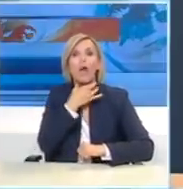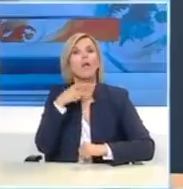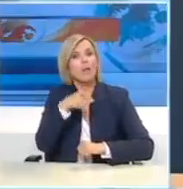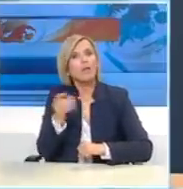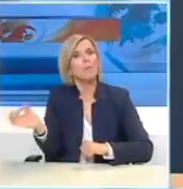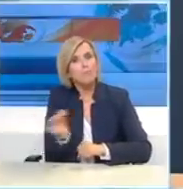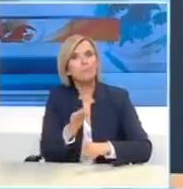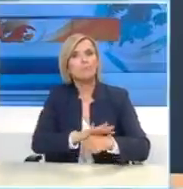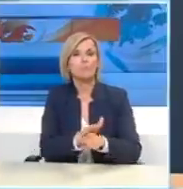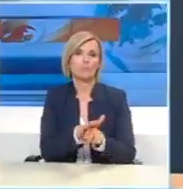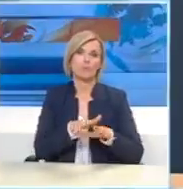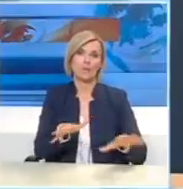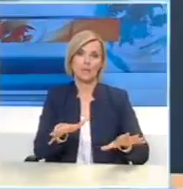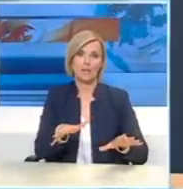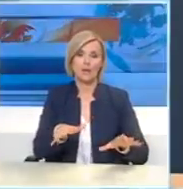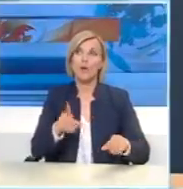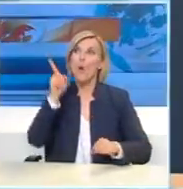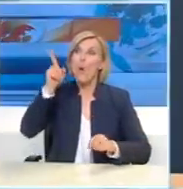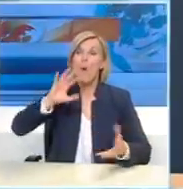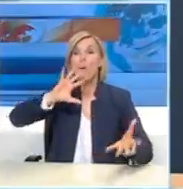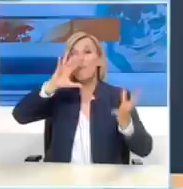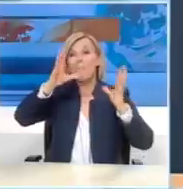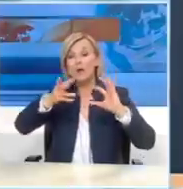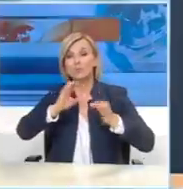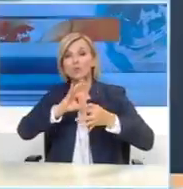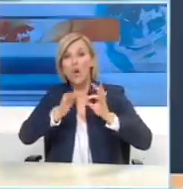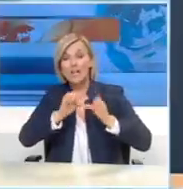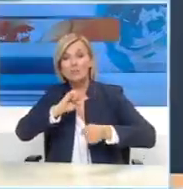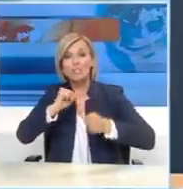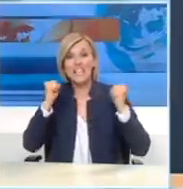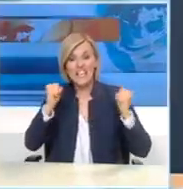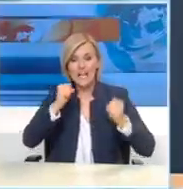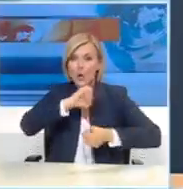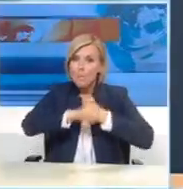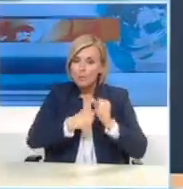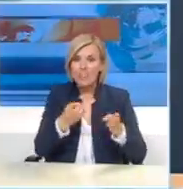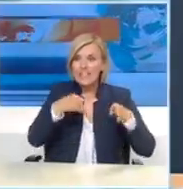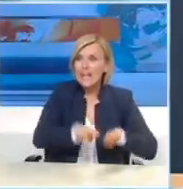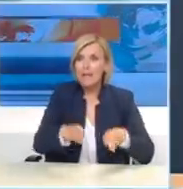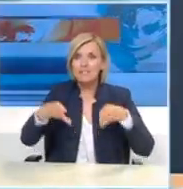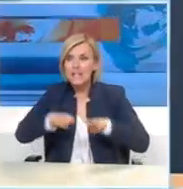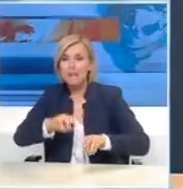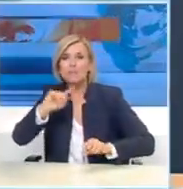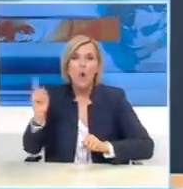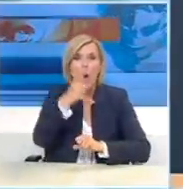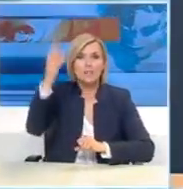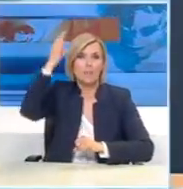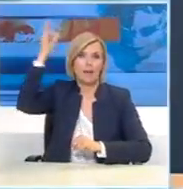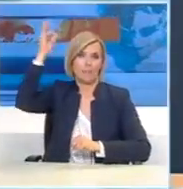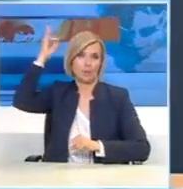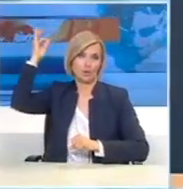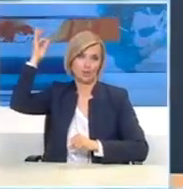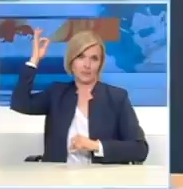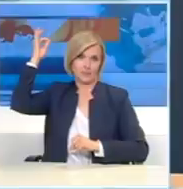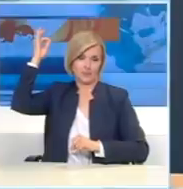μετάδοση. Άρα προσπαθεί ο Παγκόσμιος Οργανισμός Υγείας να καλύψει το όσο μπορεί περισσότερο και να αφήσει ένα μικρό ποσοστό έξω, αυτός